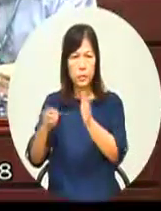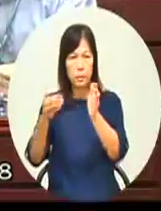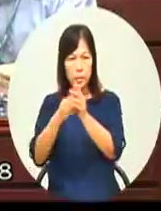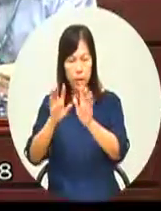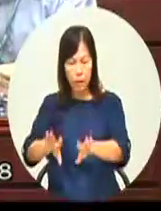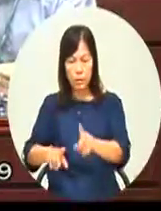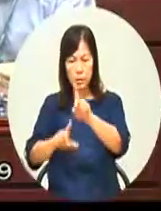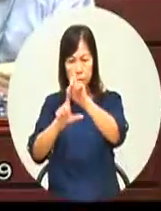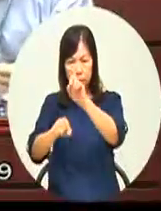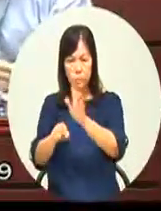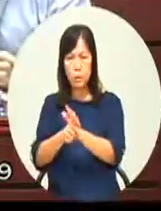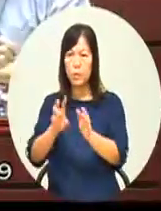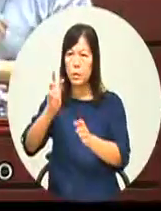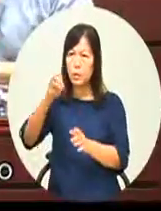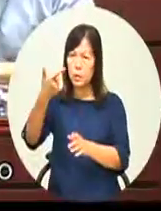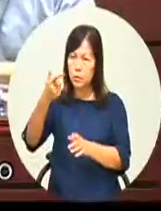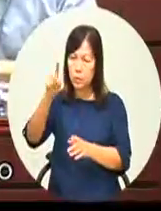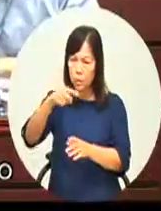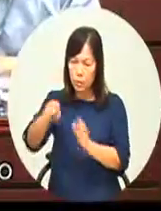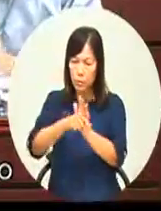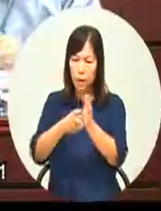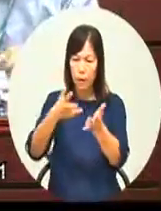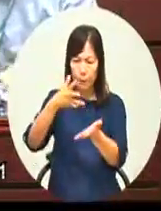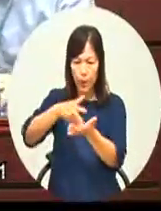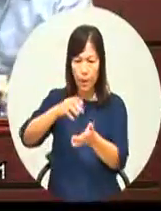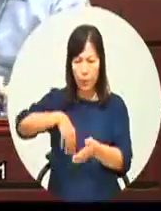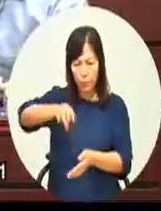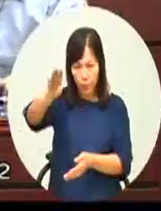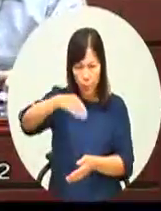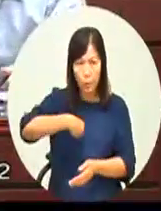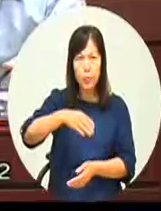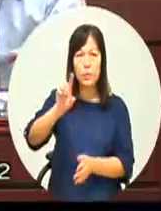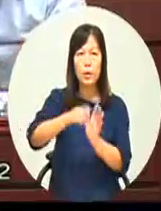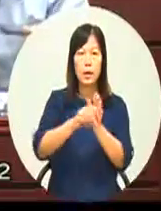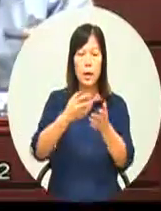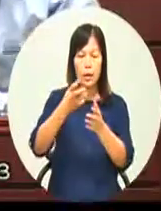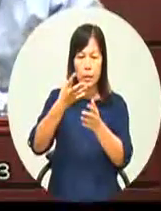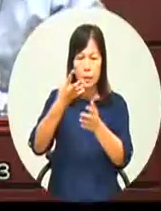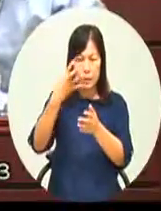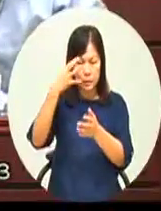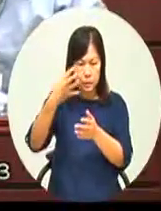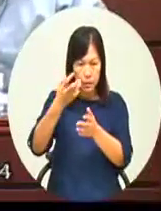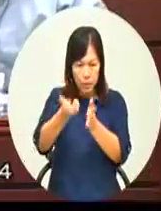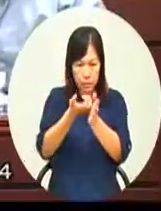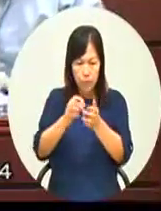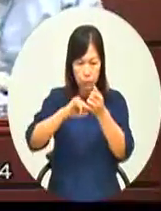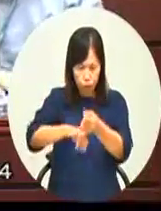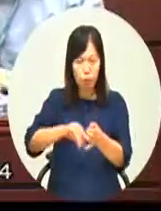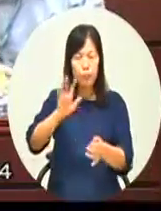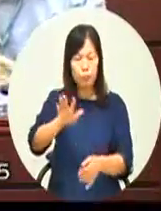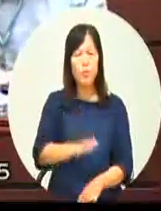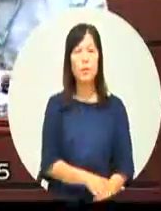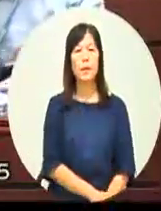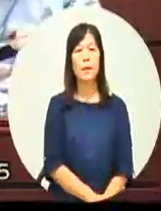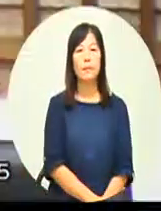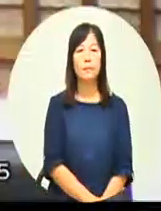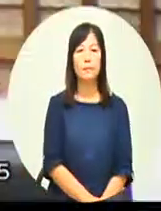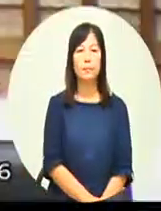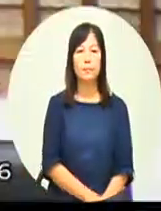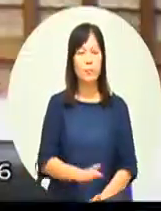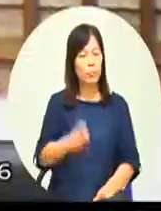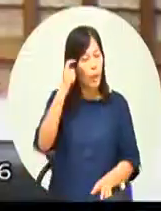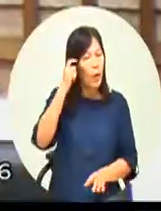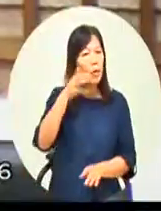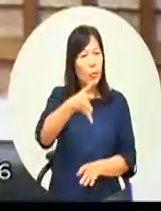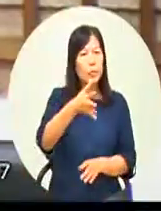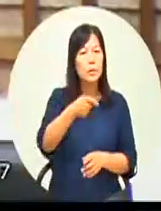到36人，八个班次啊。然后4天前他就开始预约。 好，局长，我想今天会